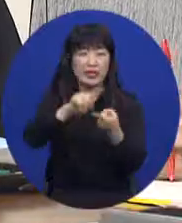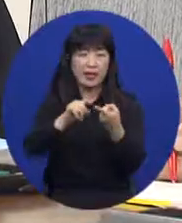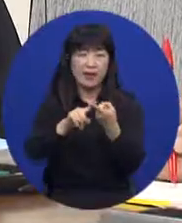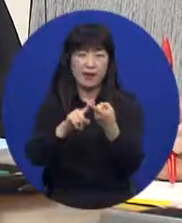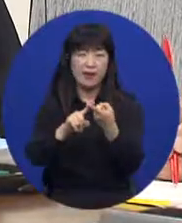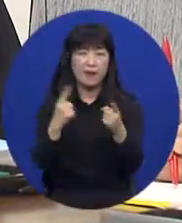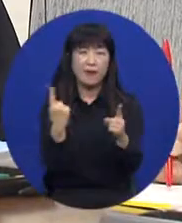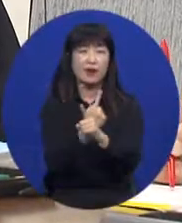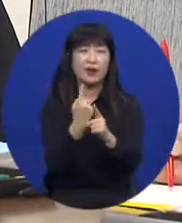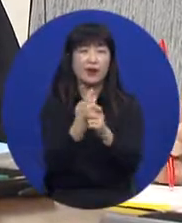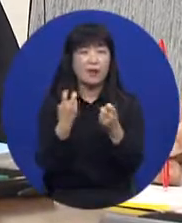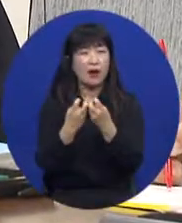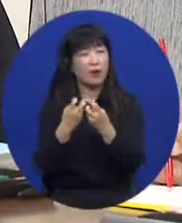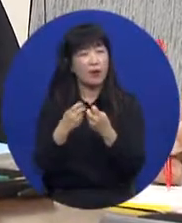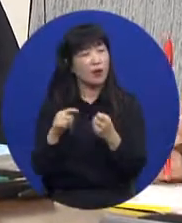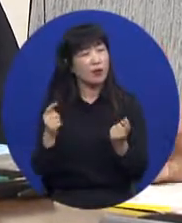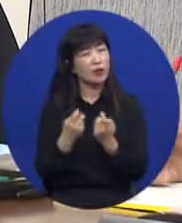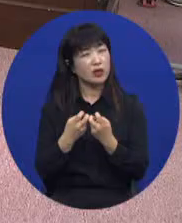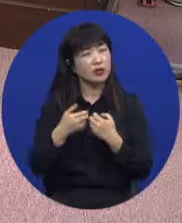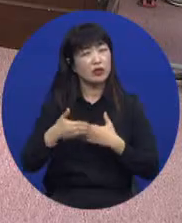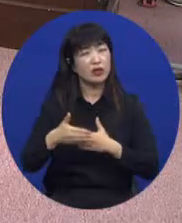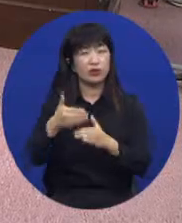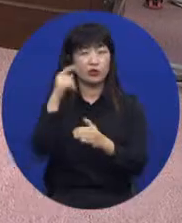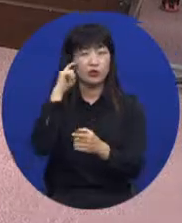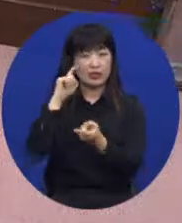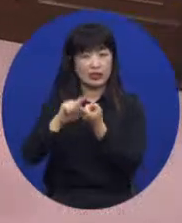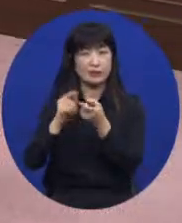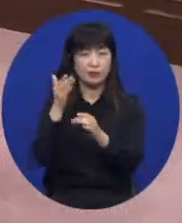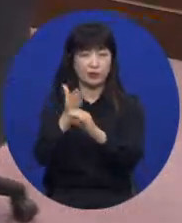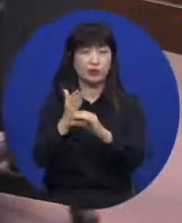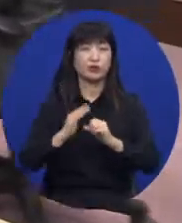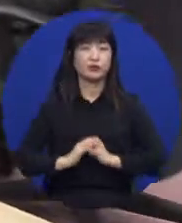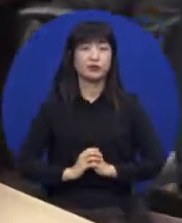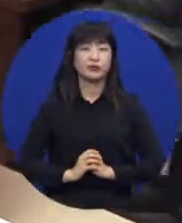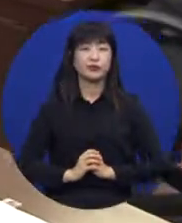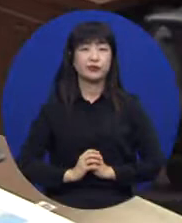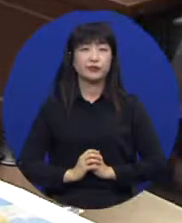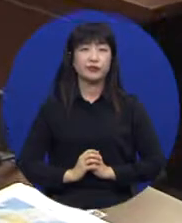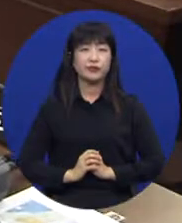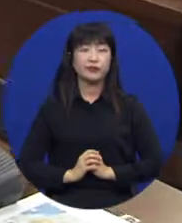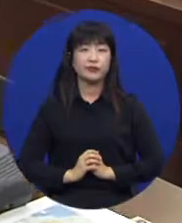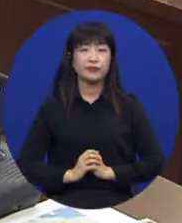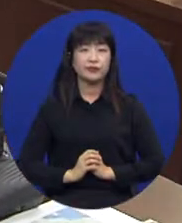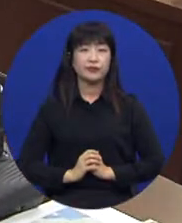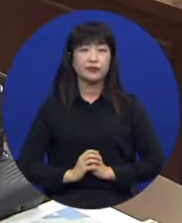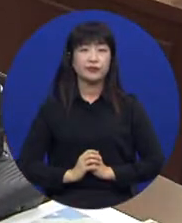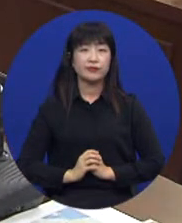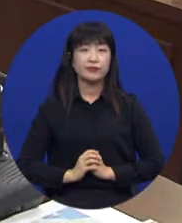대응책이 얼마나 나올지 주목됩니다. MBC 뉴스 현재훈입니다.